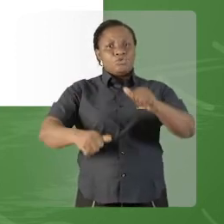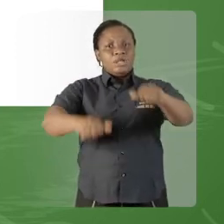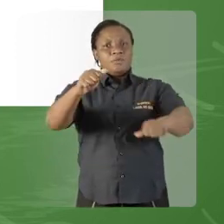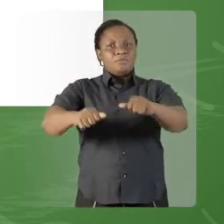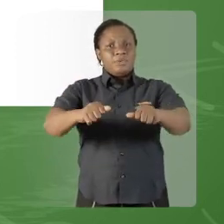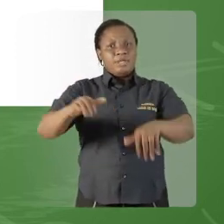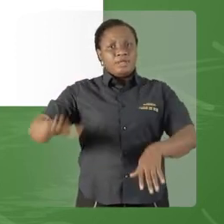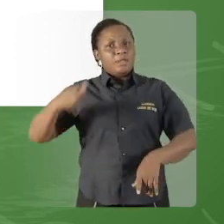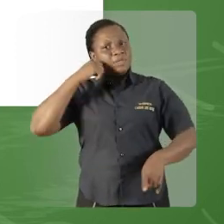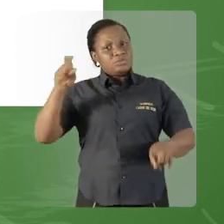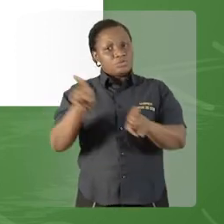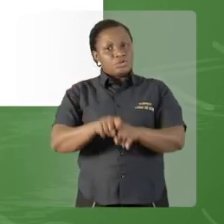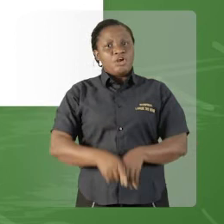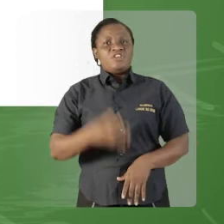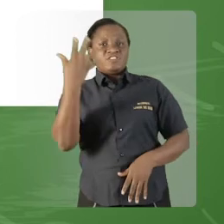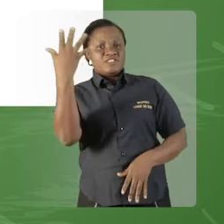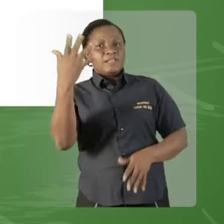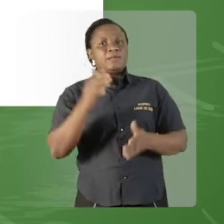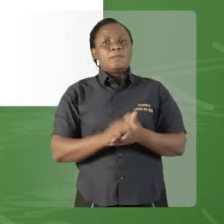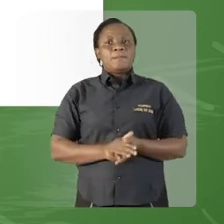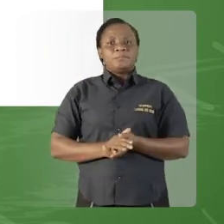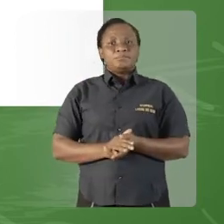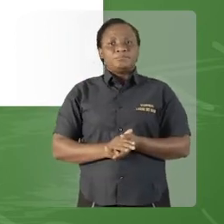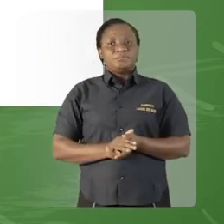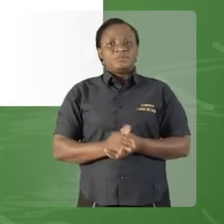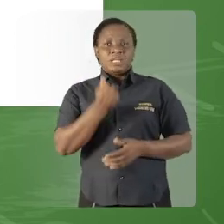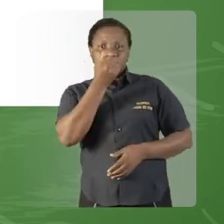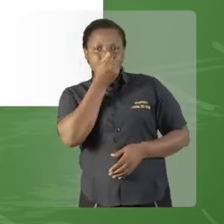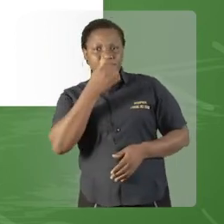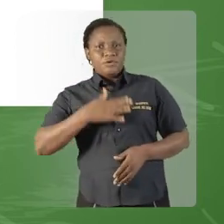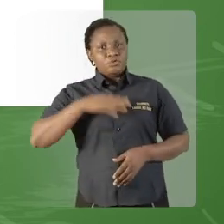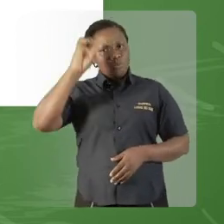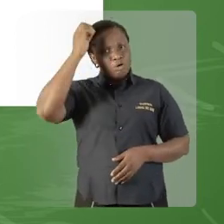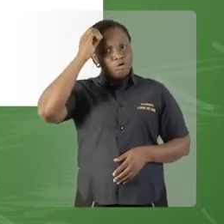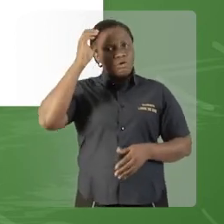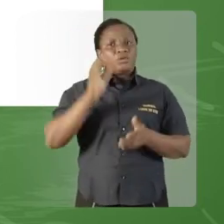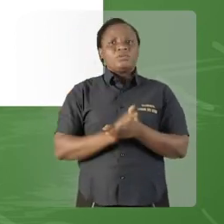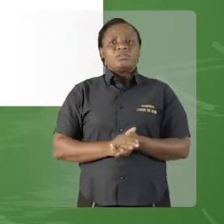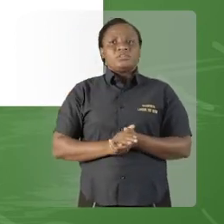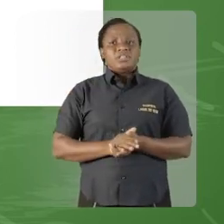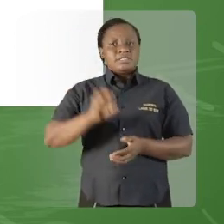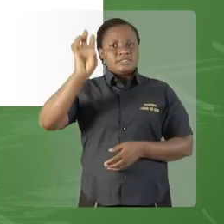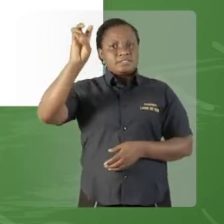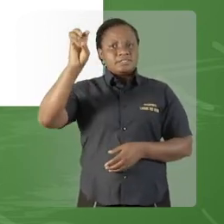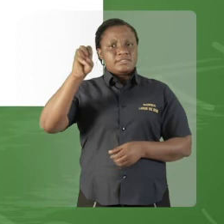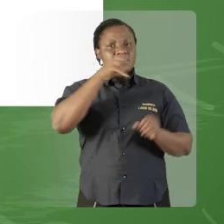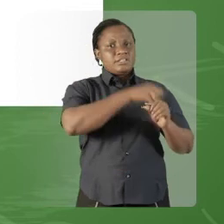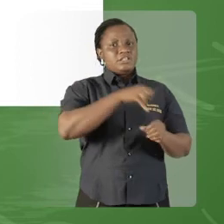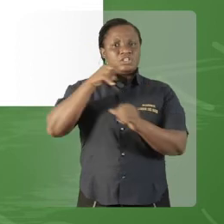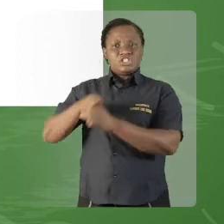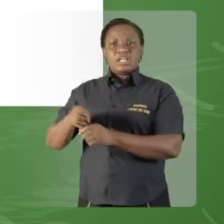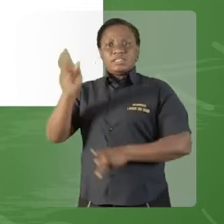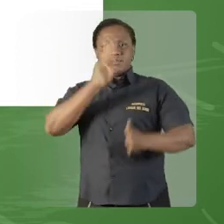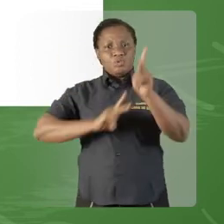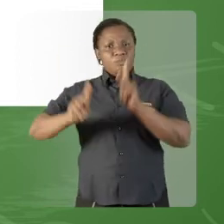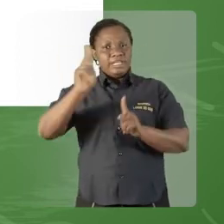sœur. 5. Le téléphone de mon oncle. 6. Le jardin